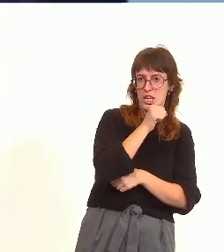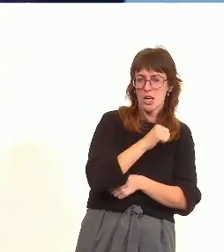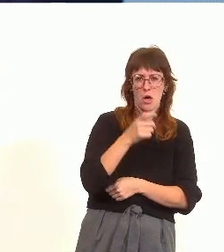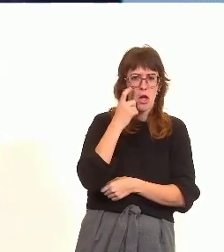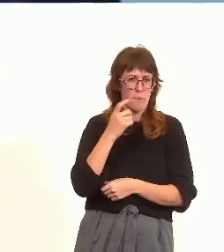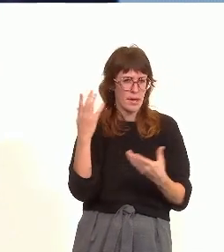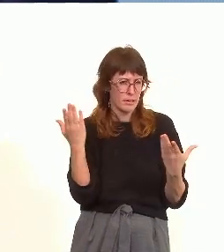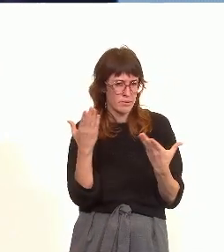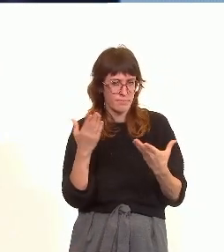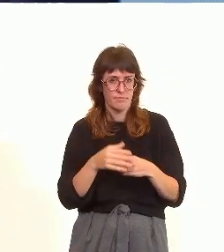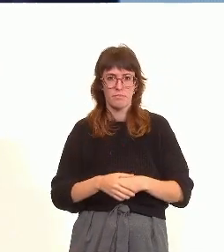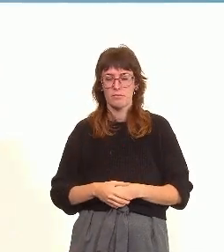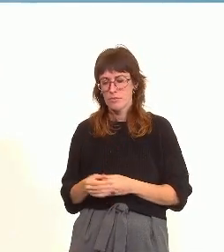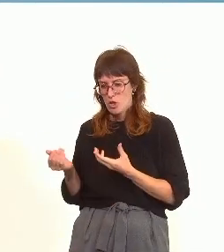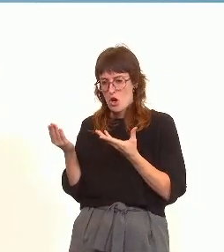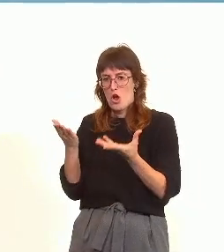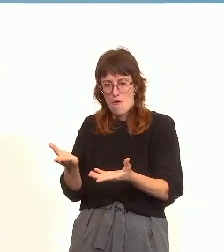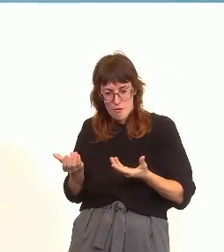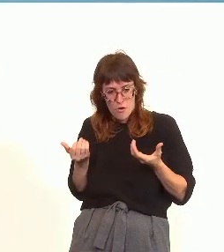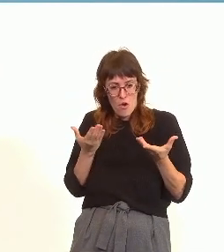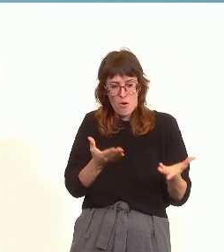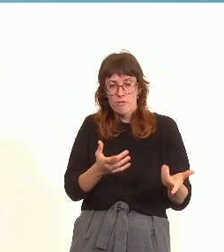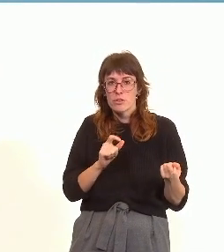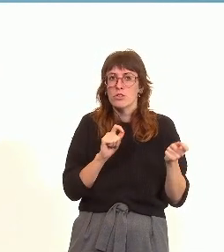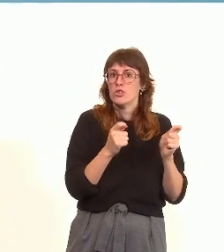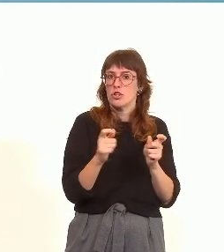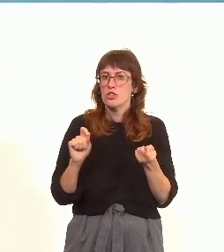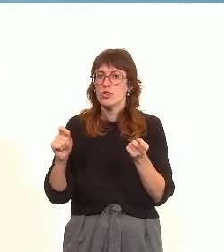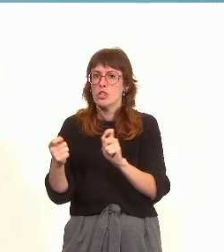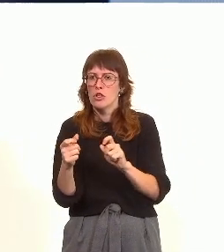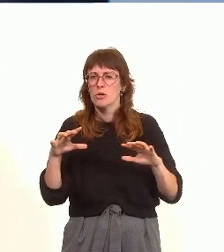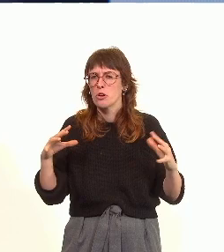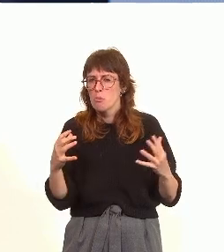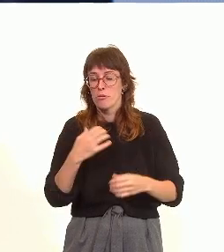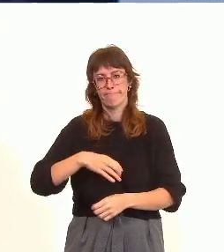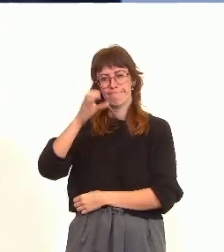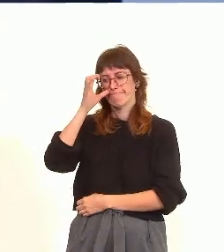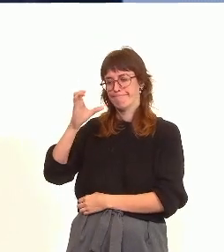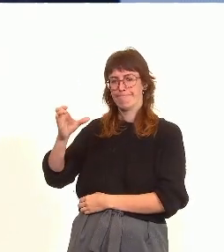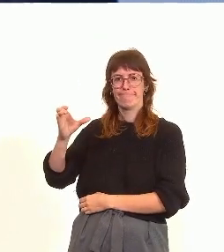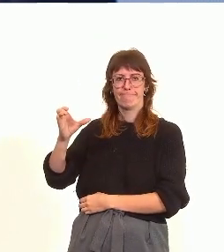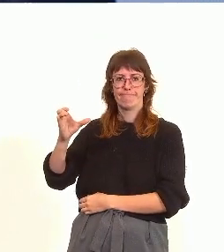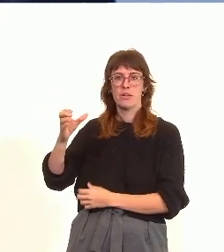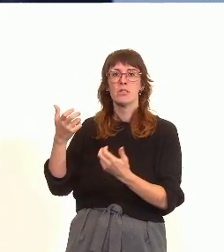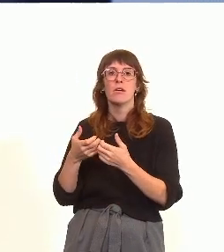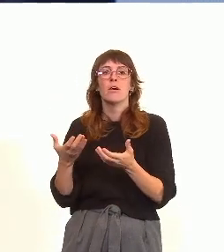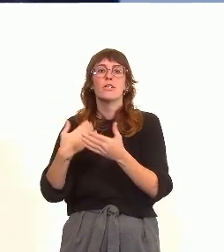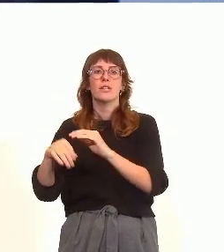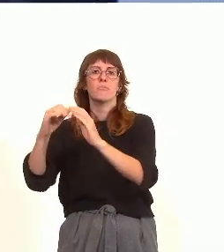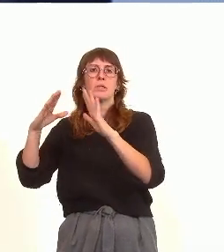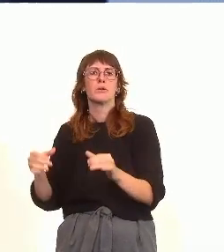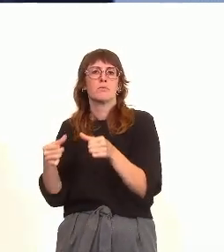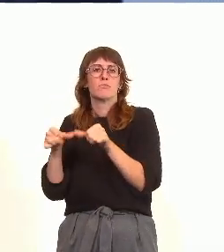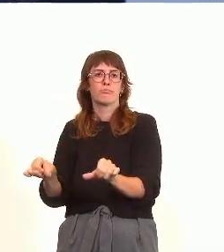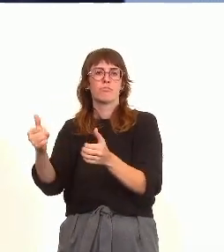transformée, finalement, elle ne pourra se faire que si on écoute les personnes et qu'elles nous disent quels sont leurs choix de vie, qu'elles ne soient pas assignées à résidence, que leur destin ne soit pas déjà